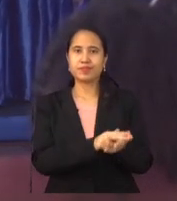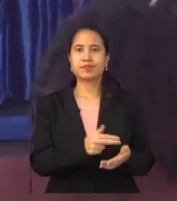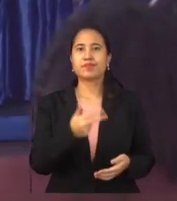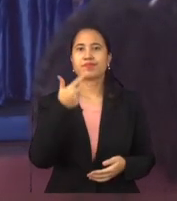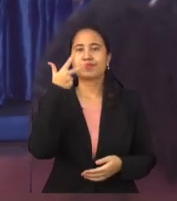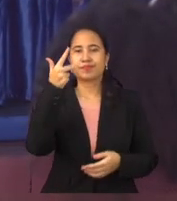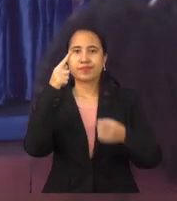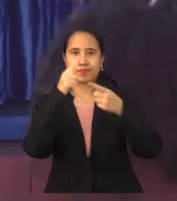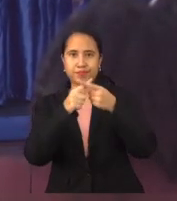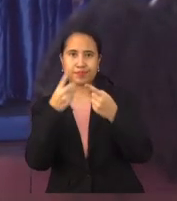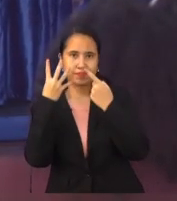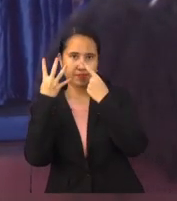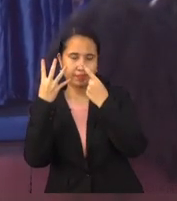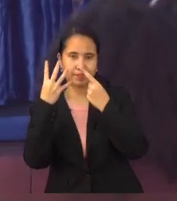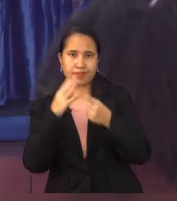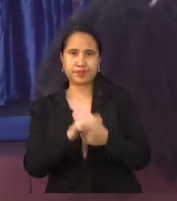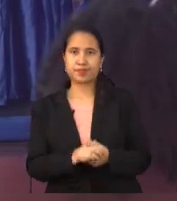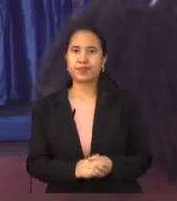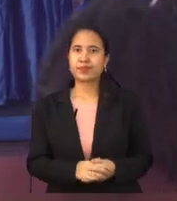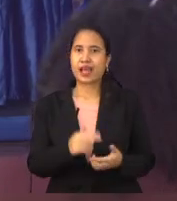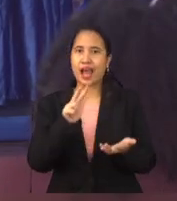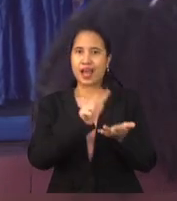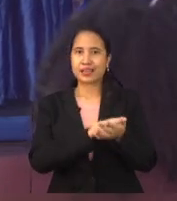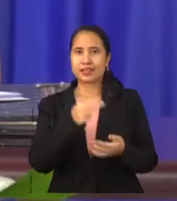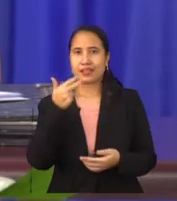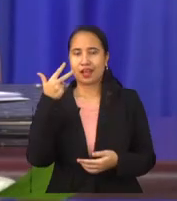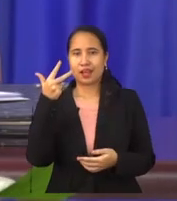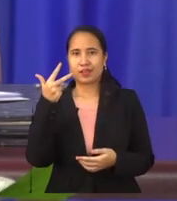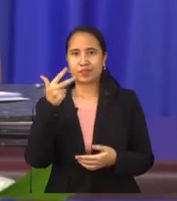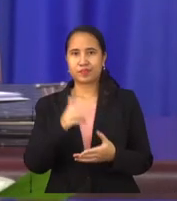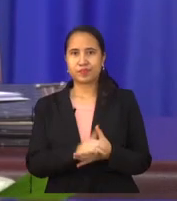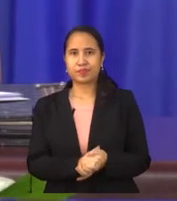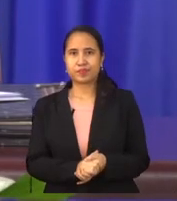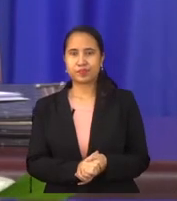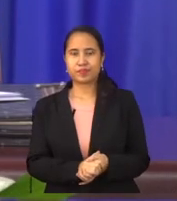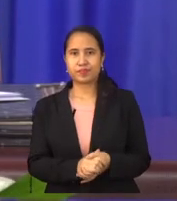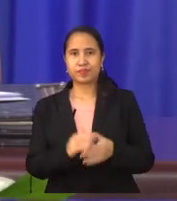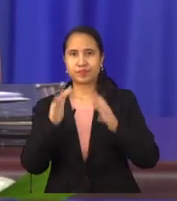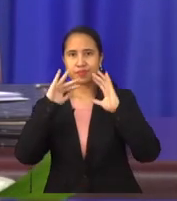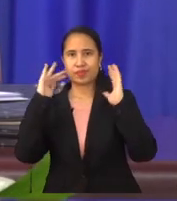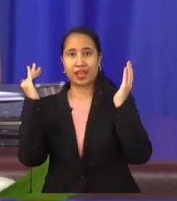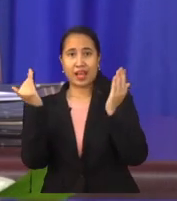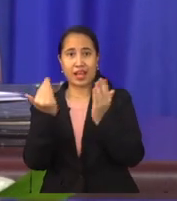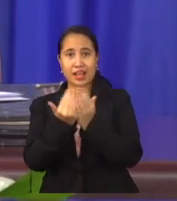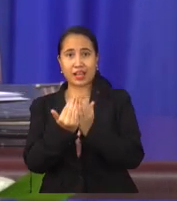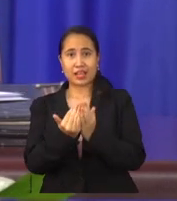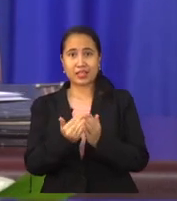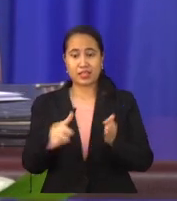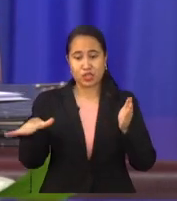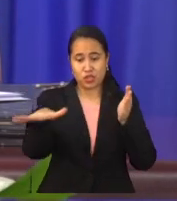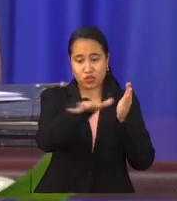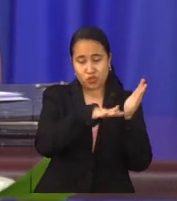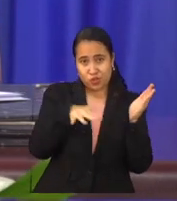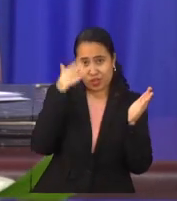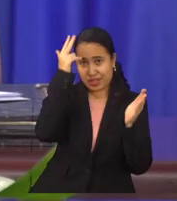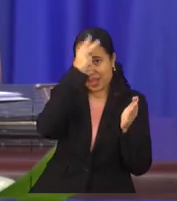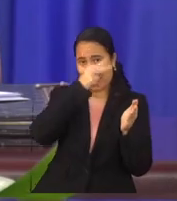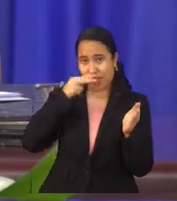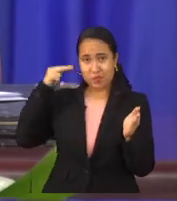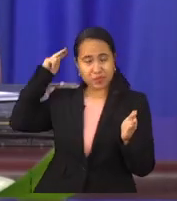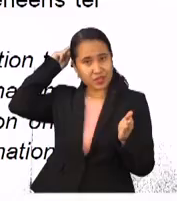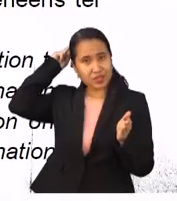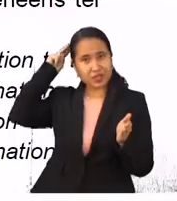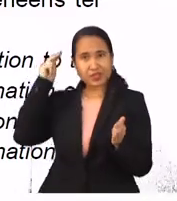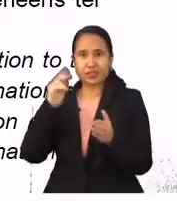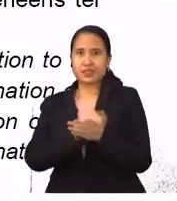grondwet. Artikel 8. Allen die zich op het grondgebied van Suriname bevinden, hebben